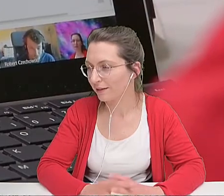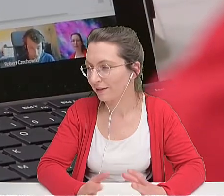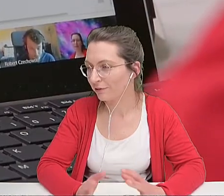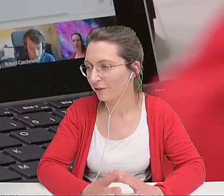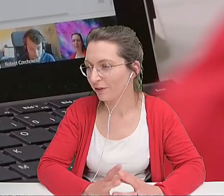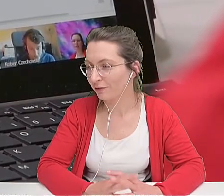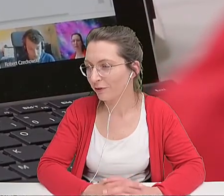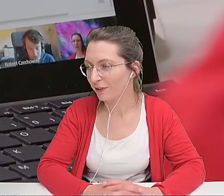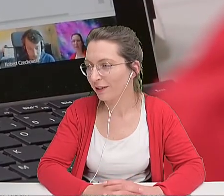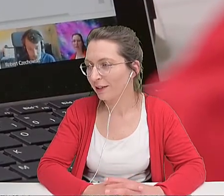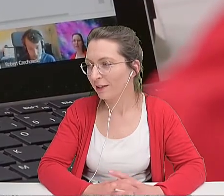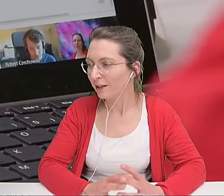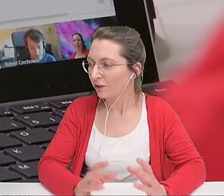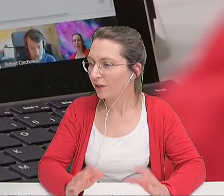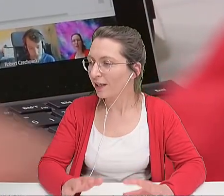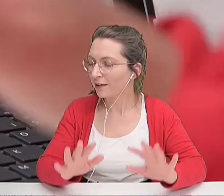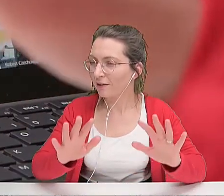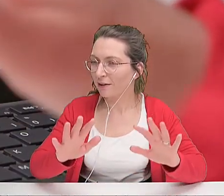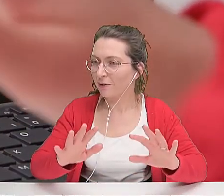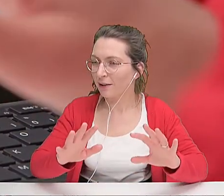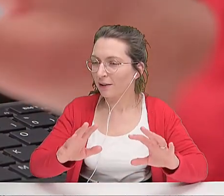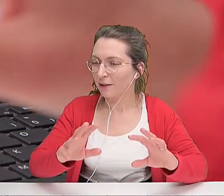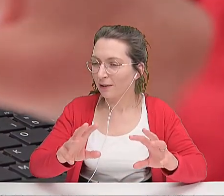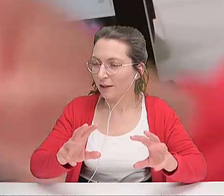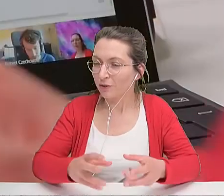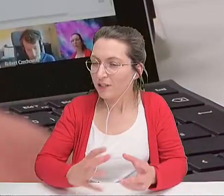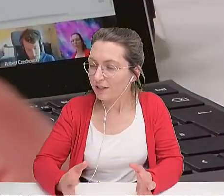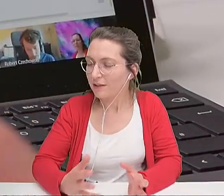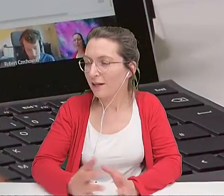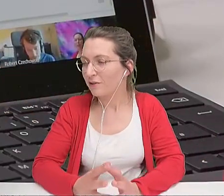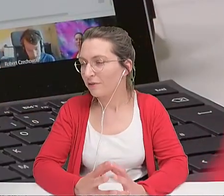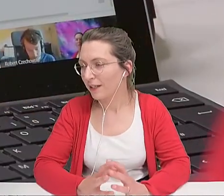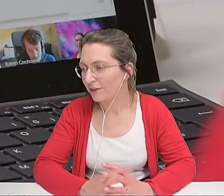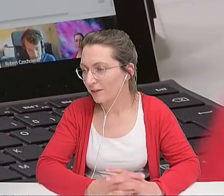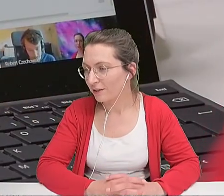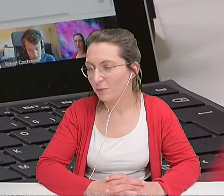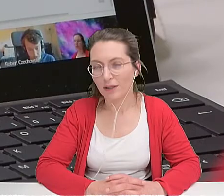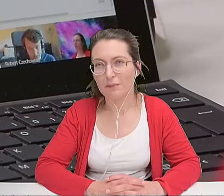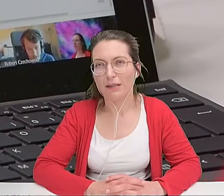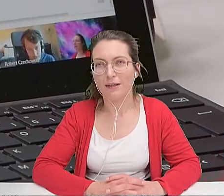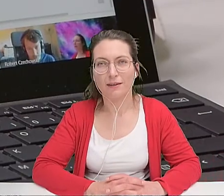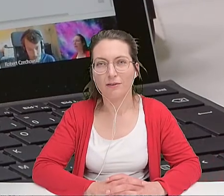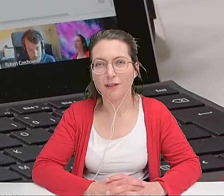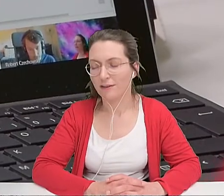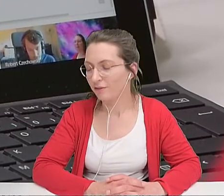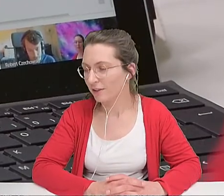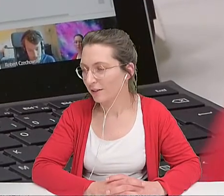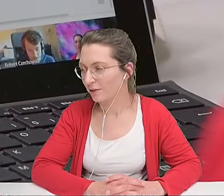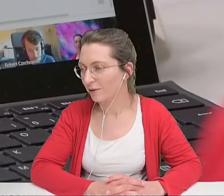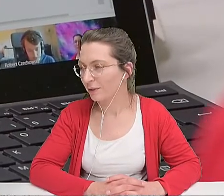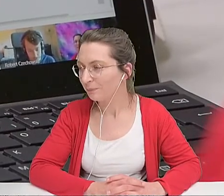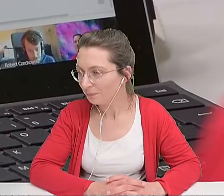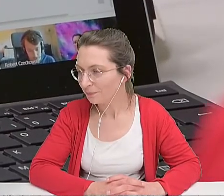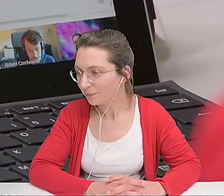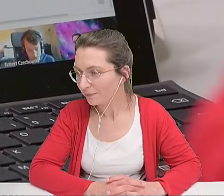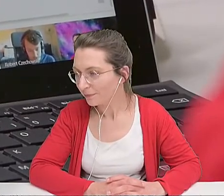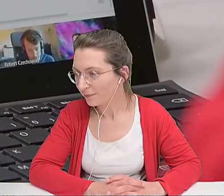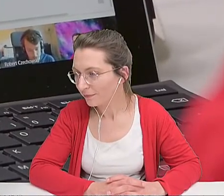dann hilft das auf so einer doch recht reduzierten Art und Weise, das Programmieren kennenzulernen. Ich finde das ganz